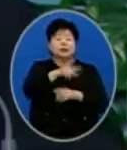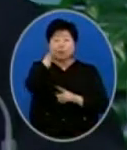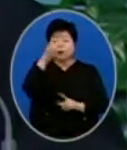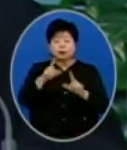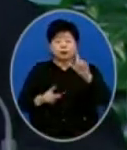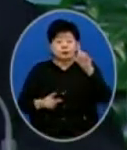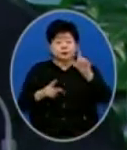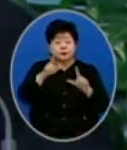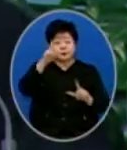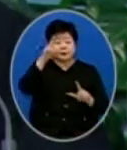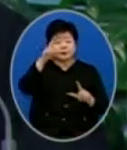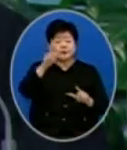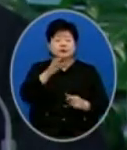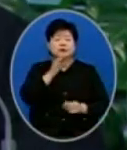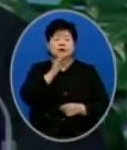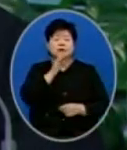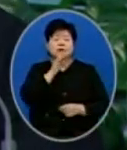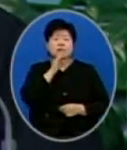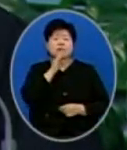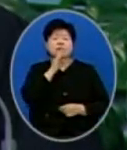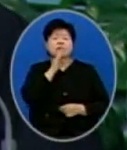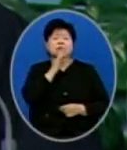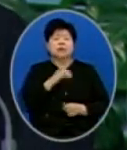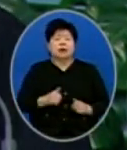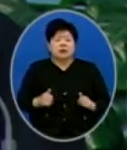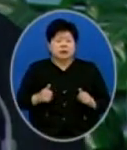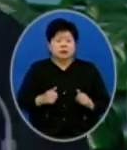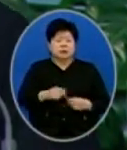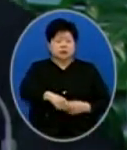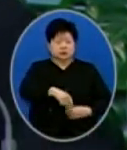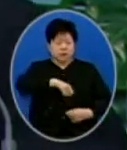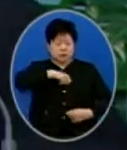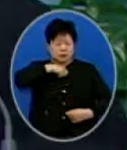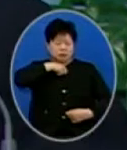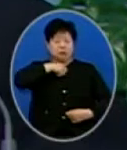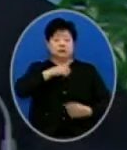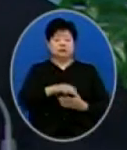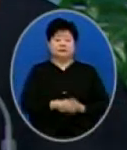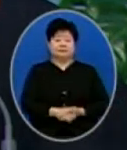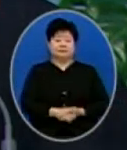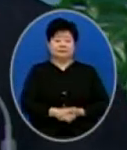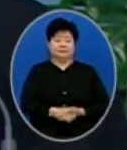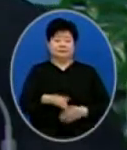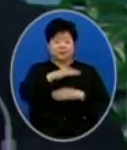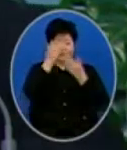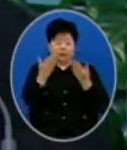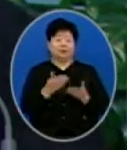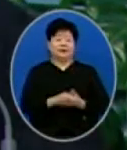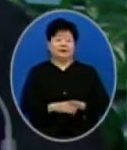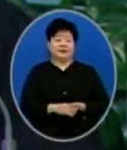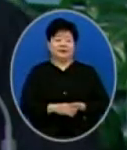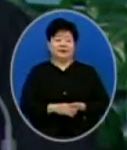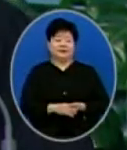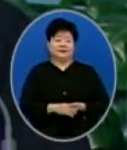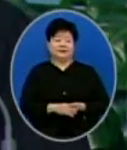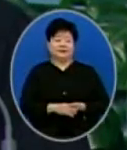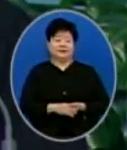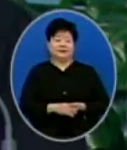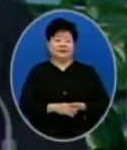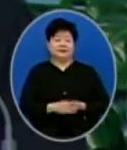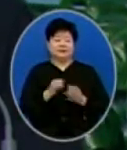모습이 참 성실하고 정직하고 모든 면에